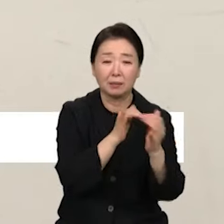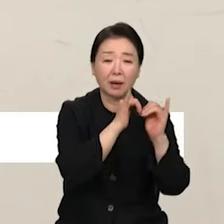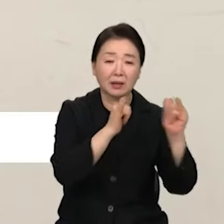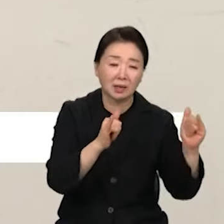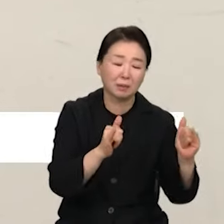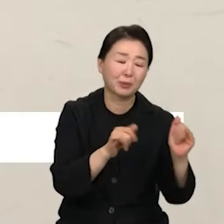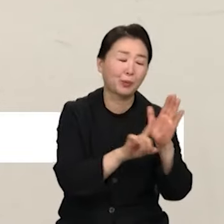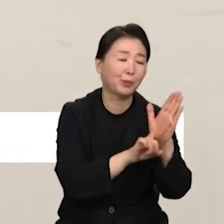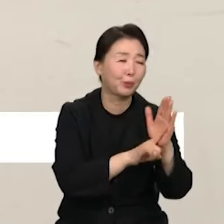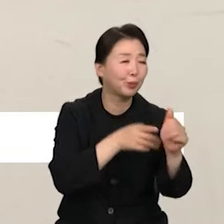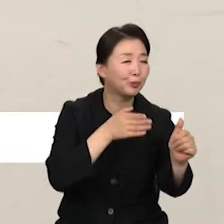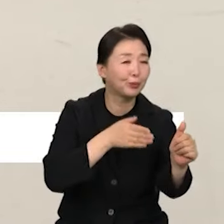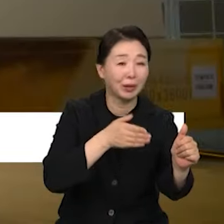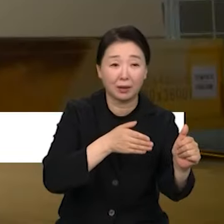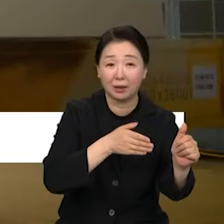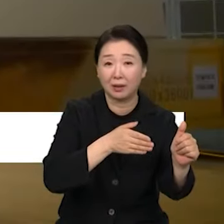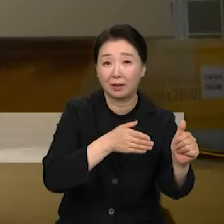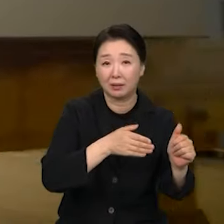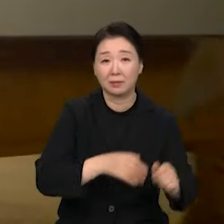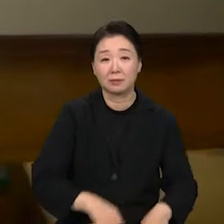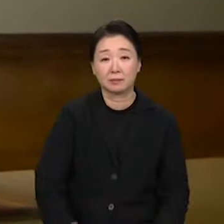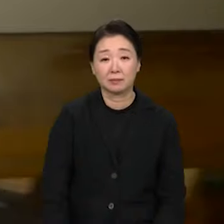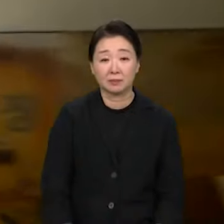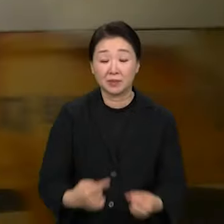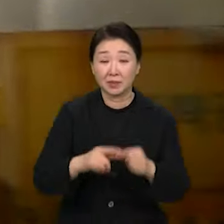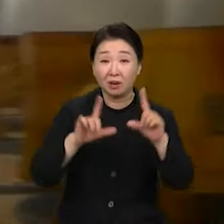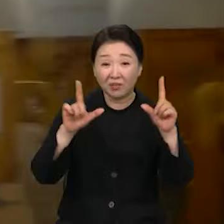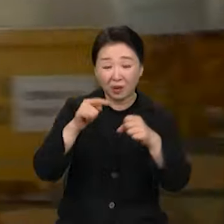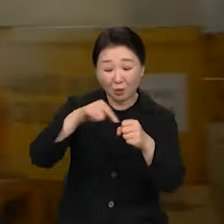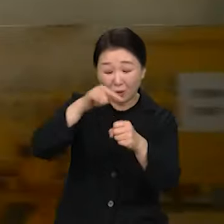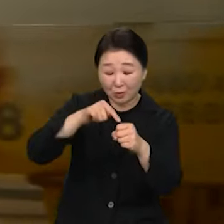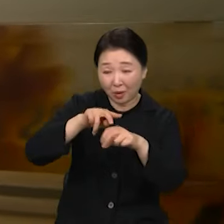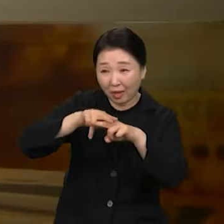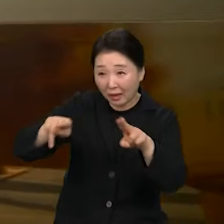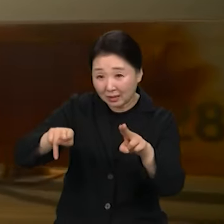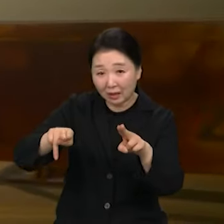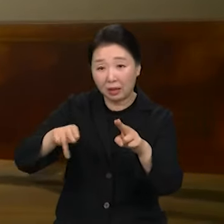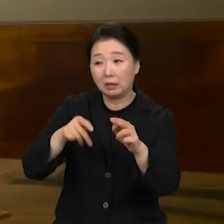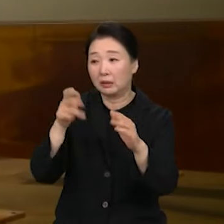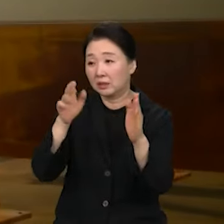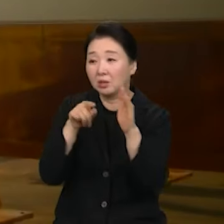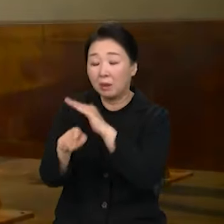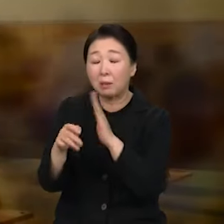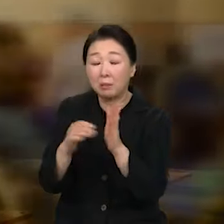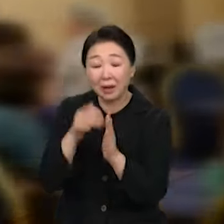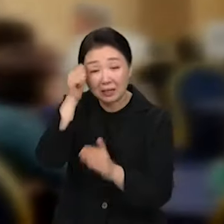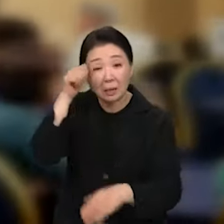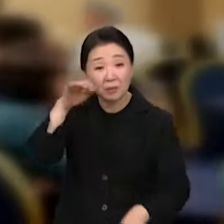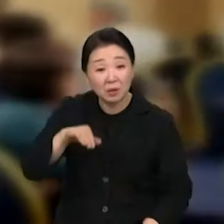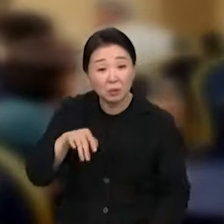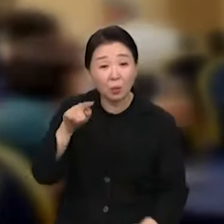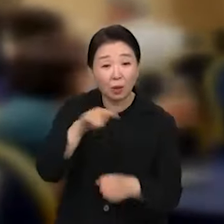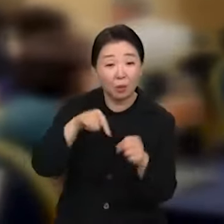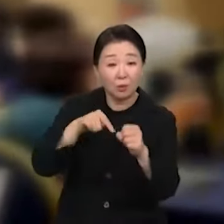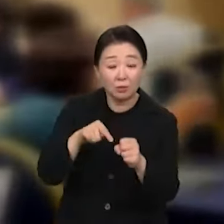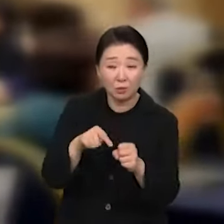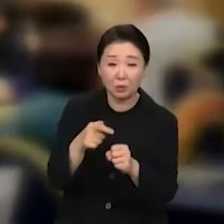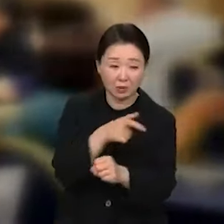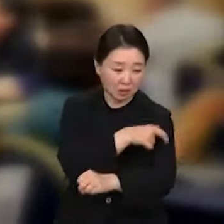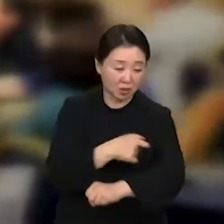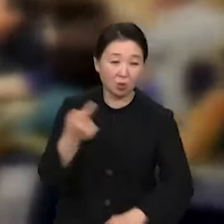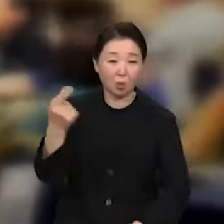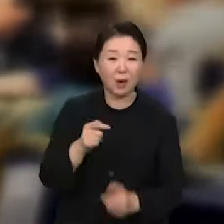주민들한테도 공고를 해가지고. 첫날 원전 해체 기업을 방문했고 숙박 장소에선 고리 원전 임직원이